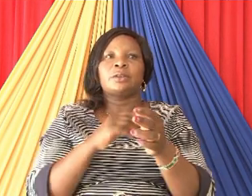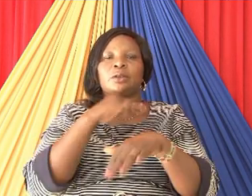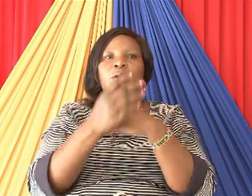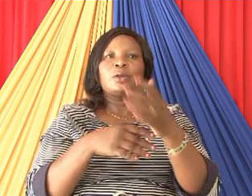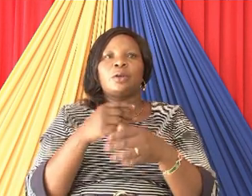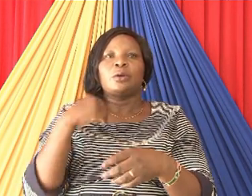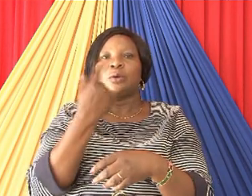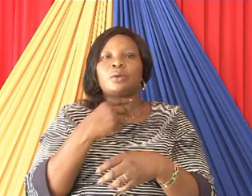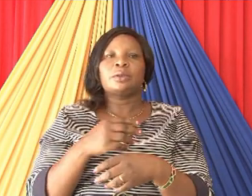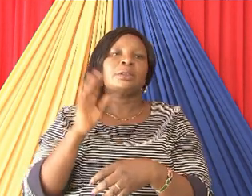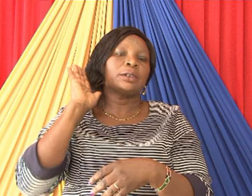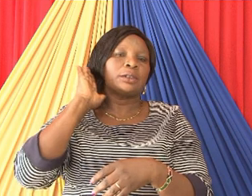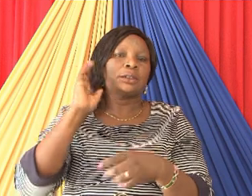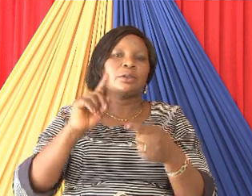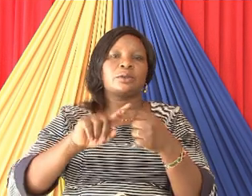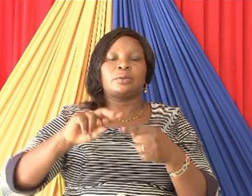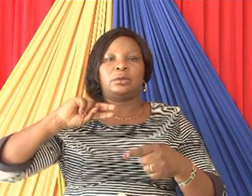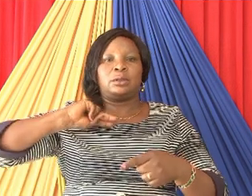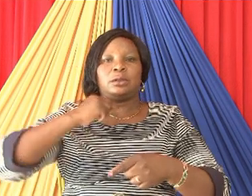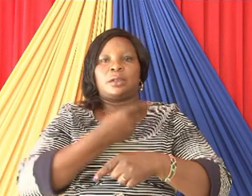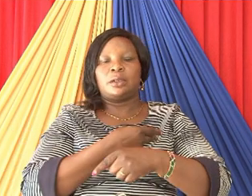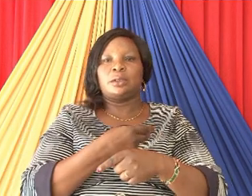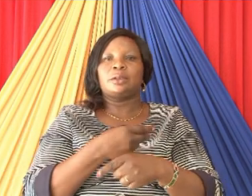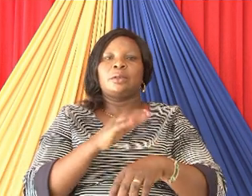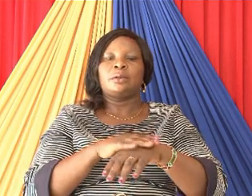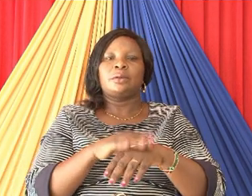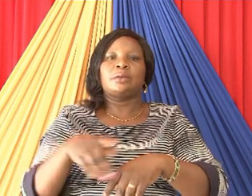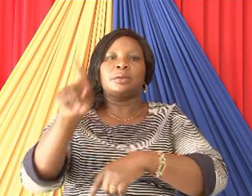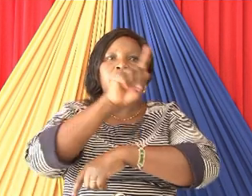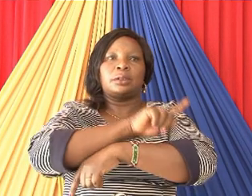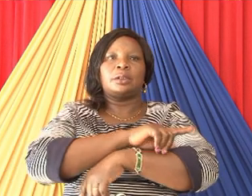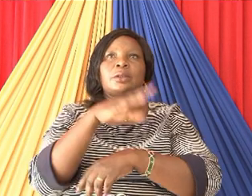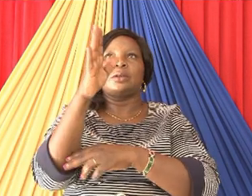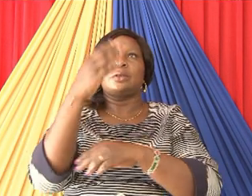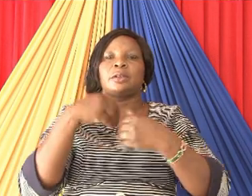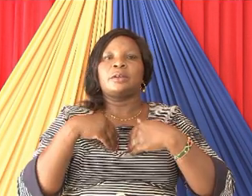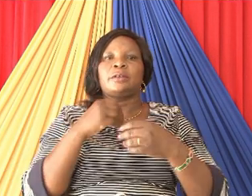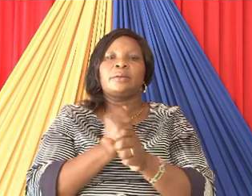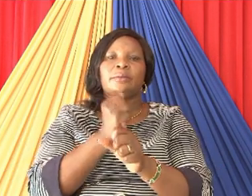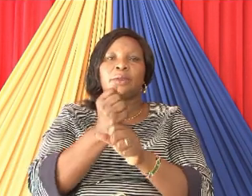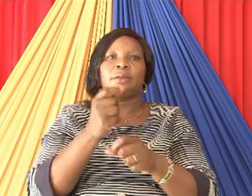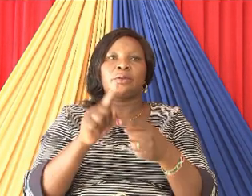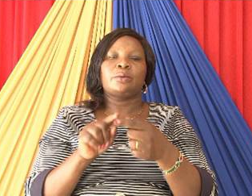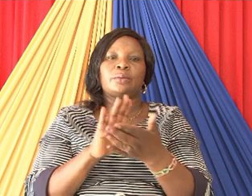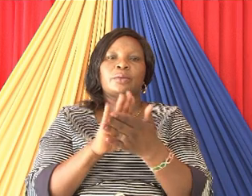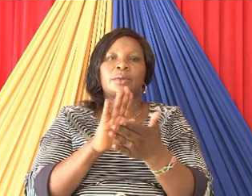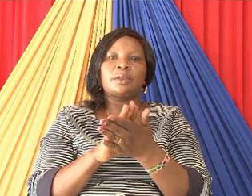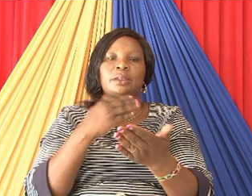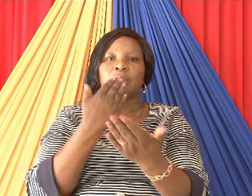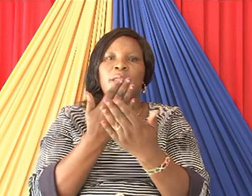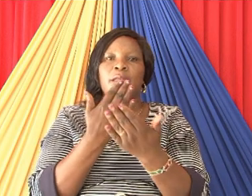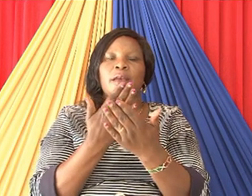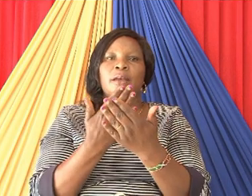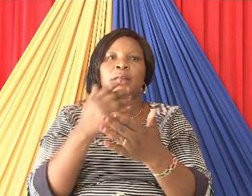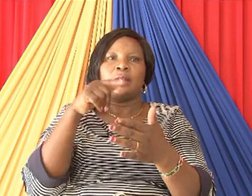unapotusikiliza. Ni siku ambayo Mungu ameifanya, tumshukuru, tumsifu. Sababu